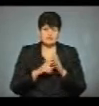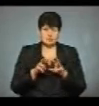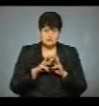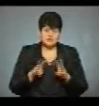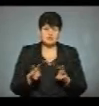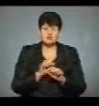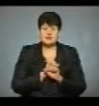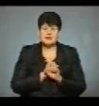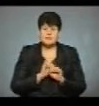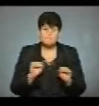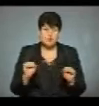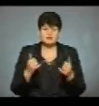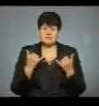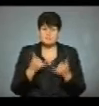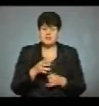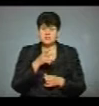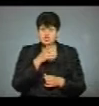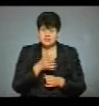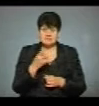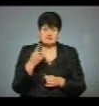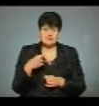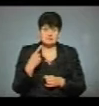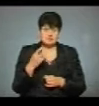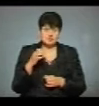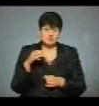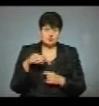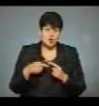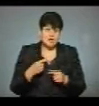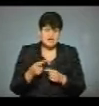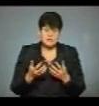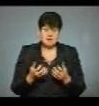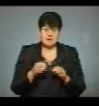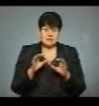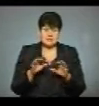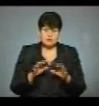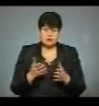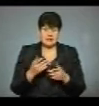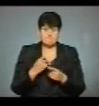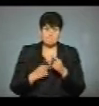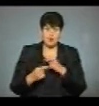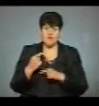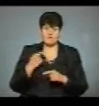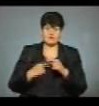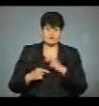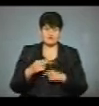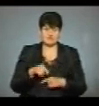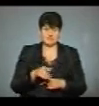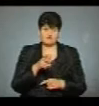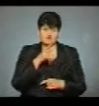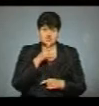не можна у теперішній час, в 21 столітті, приймати закон, який повертає в нас в часи